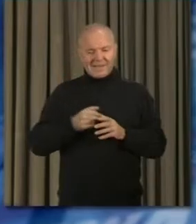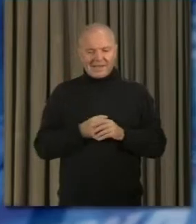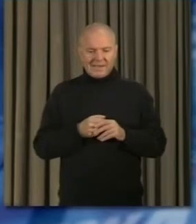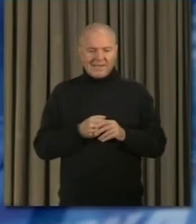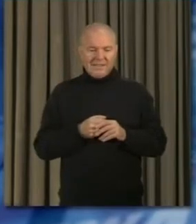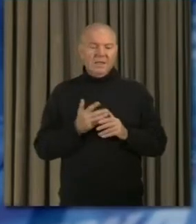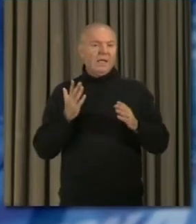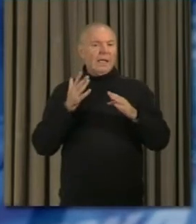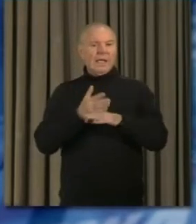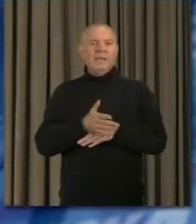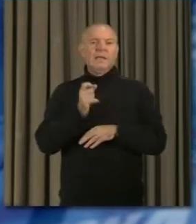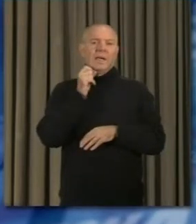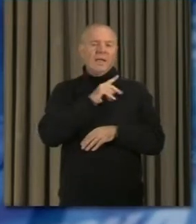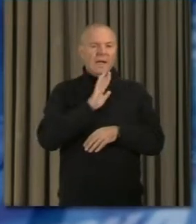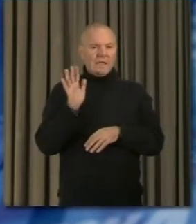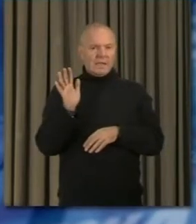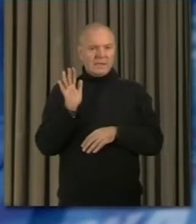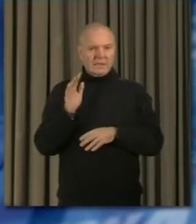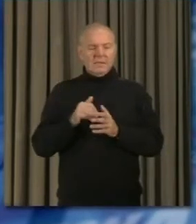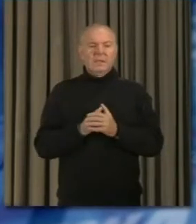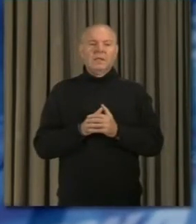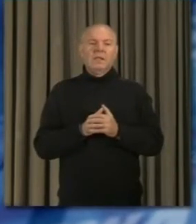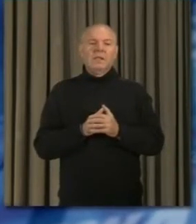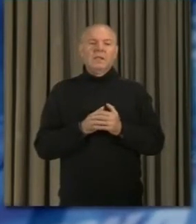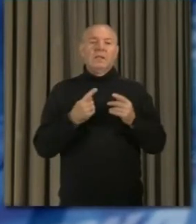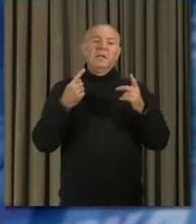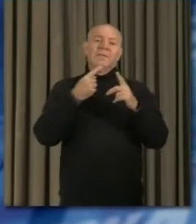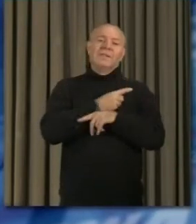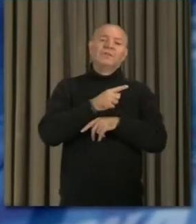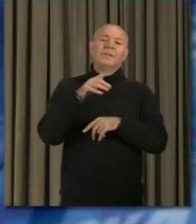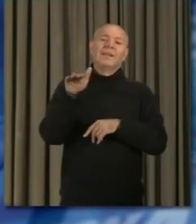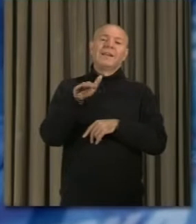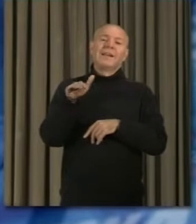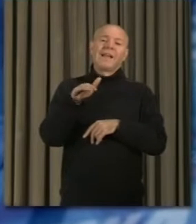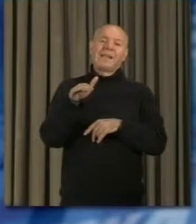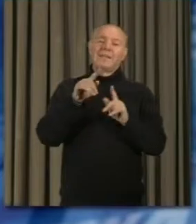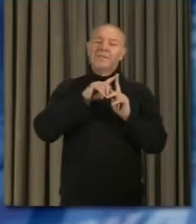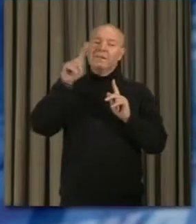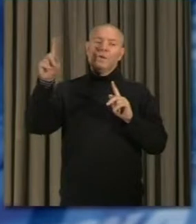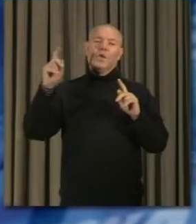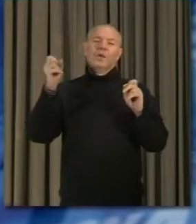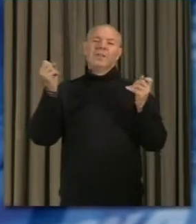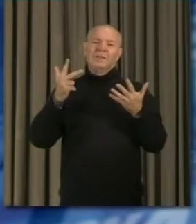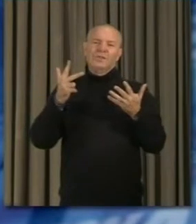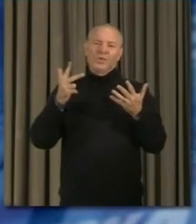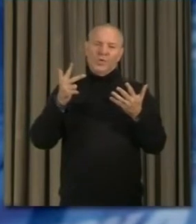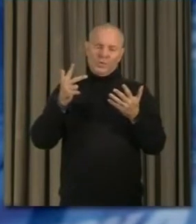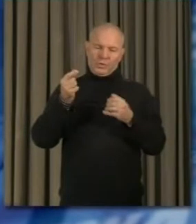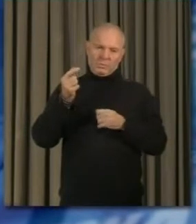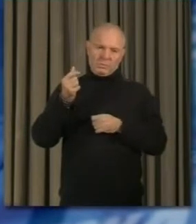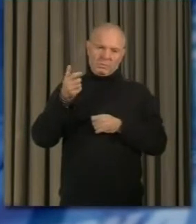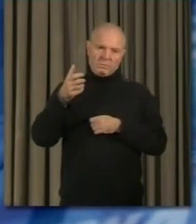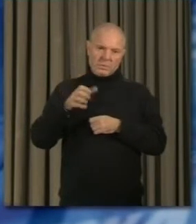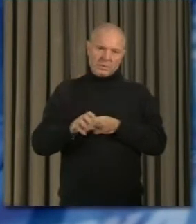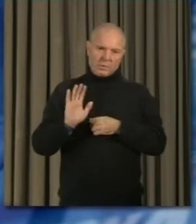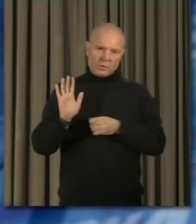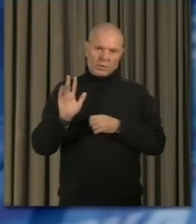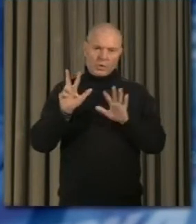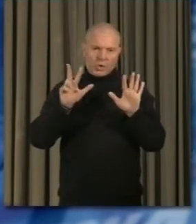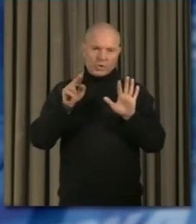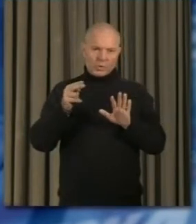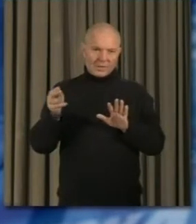entrano gratuitamente i ragazzi di fino a diciotto anni un prezzo ridotto quindi pagheranno